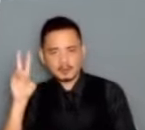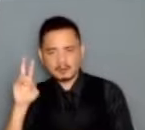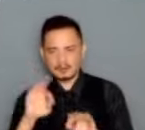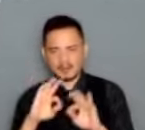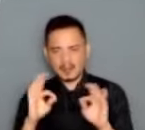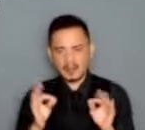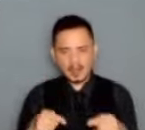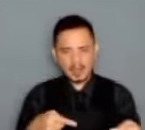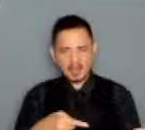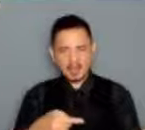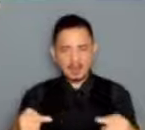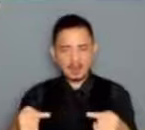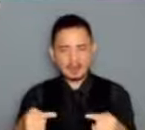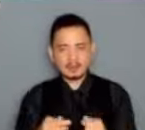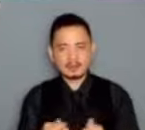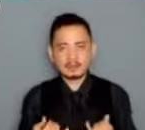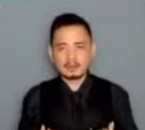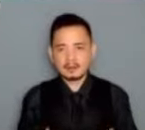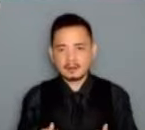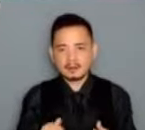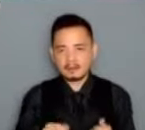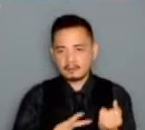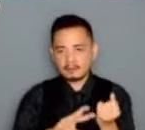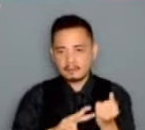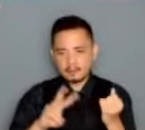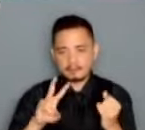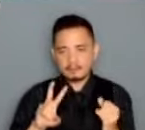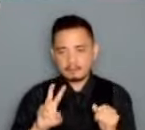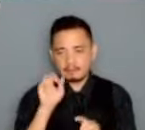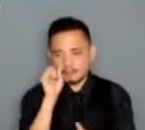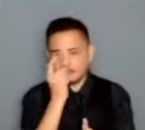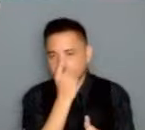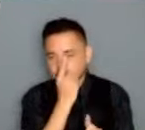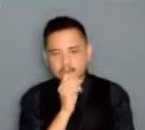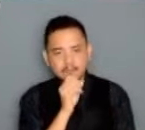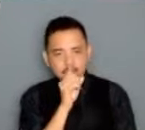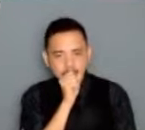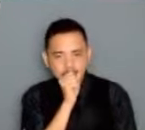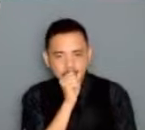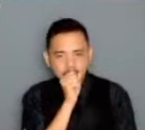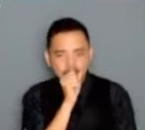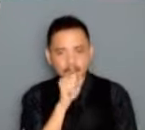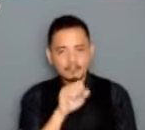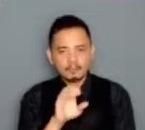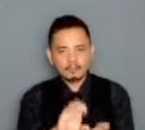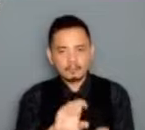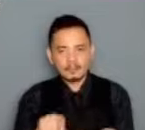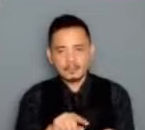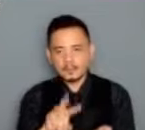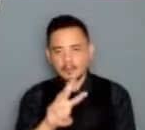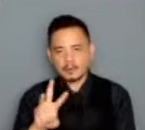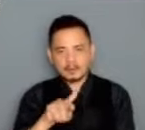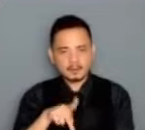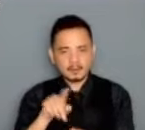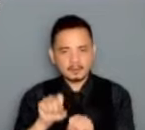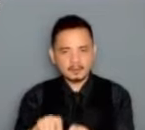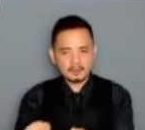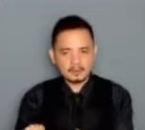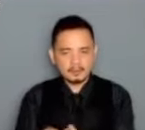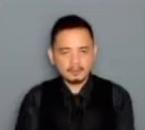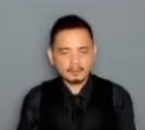ng Vice Presidente kaugnay sa ilang issue kabilang ang nangyayari sa West Philippine Sea. Sa kabila niyan, may karapatan naman daw